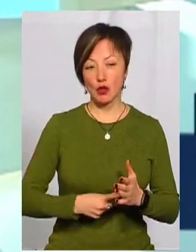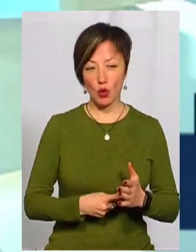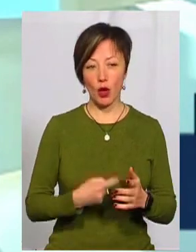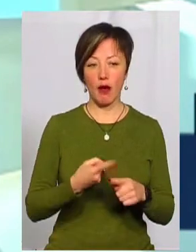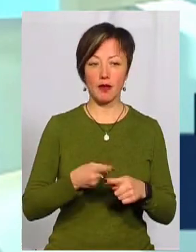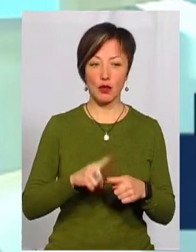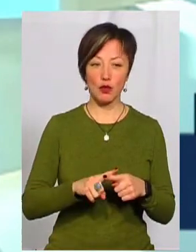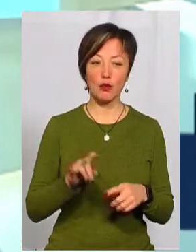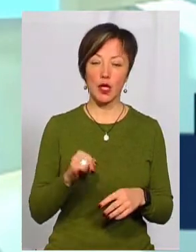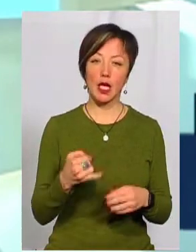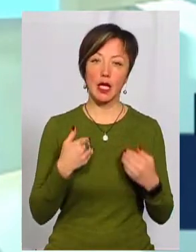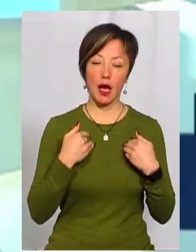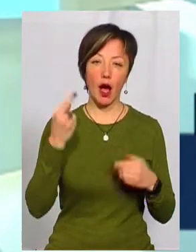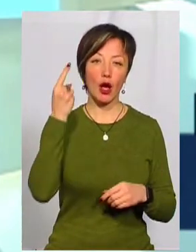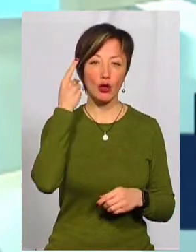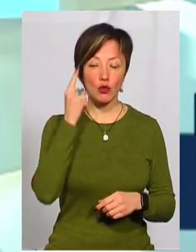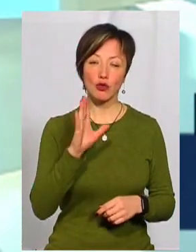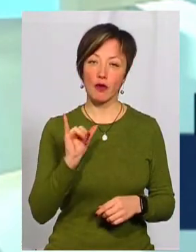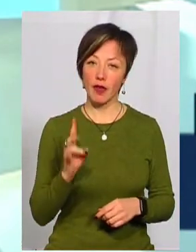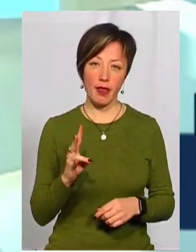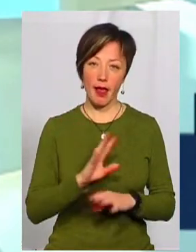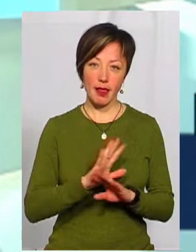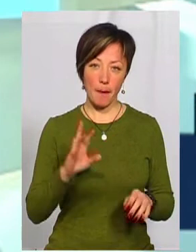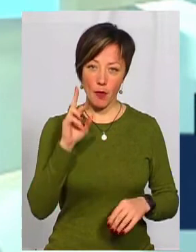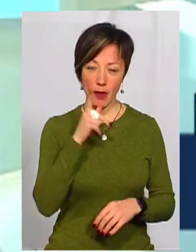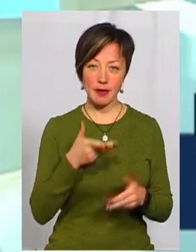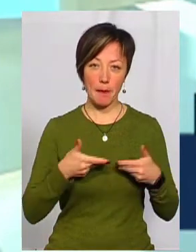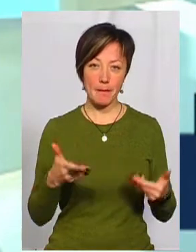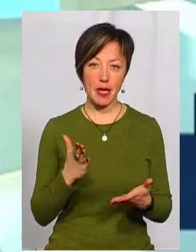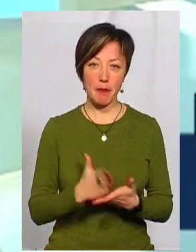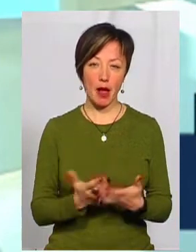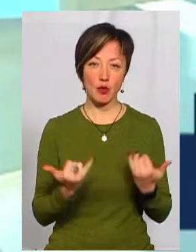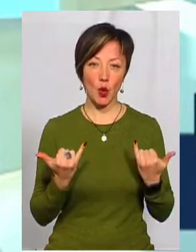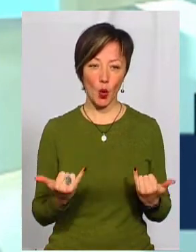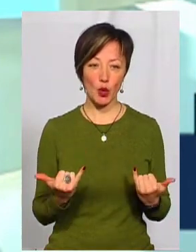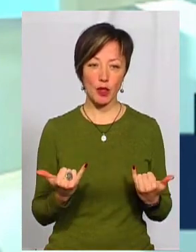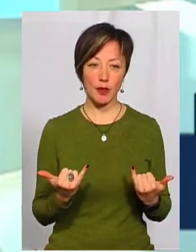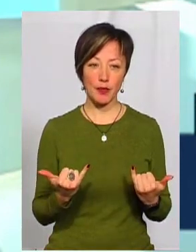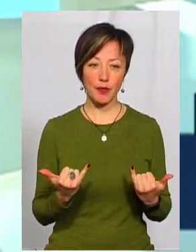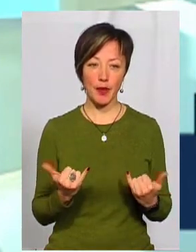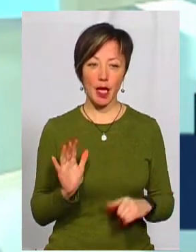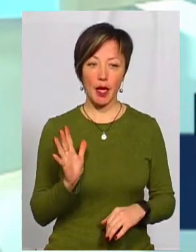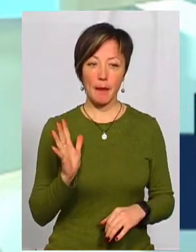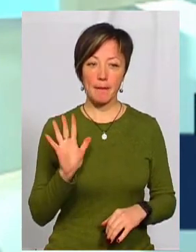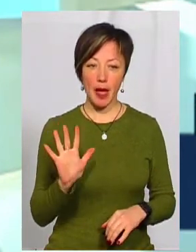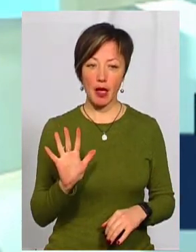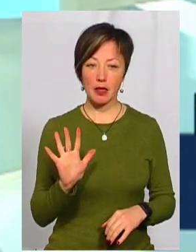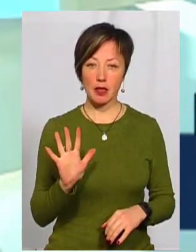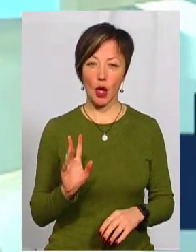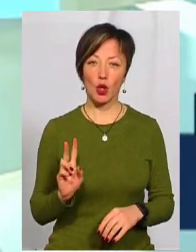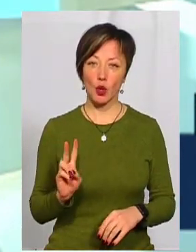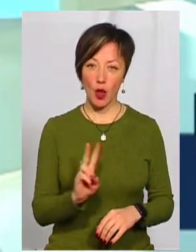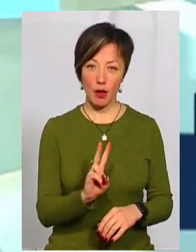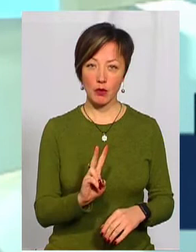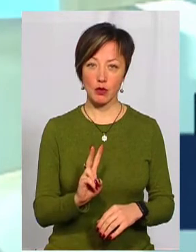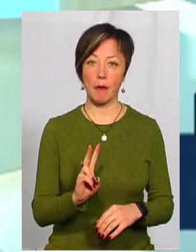цьому, і я думаю, що він не помилився. Ми маємо сьогодні 5 тролейбусів, які дійсно поступили